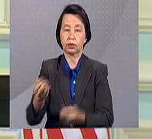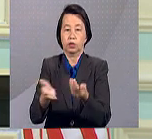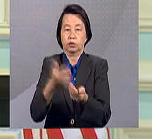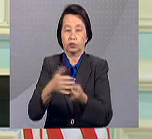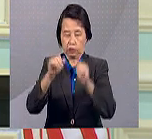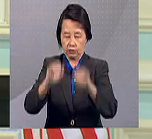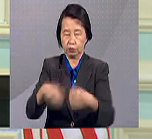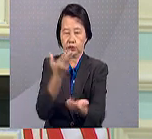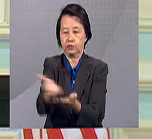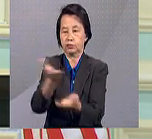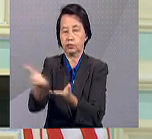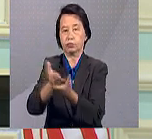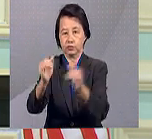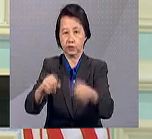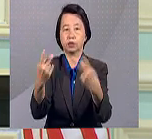mudah diperolehi.